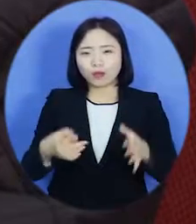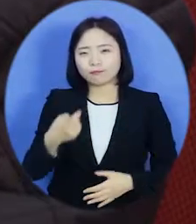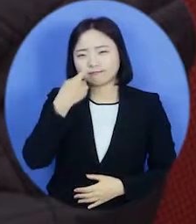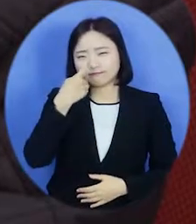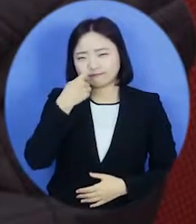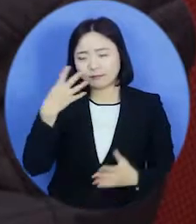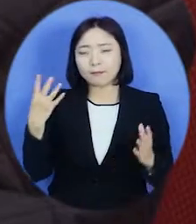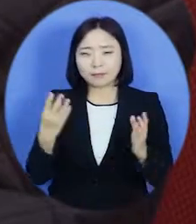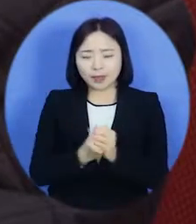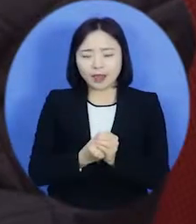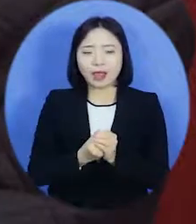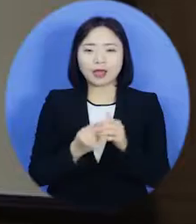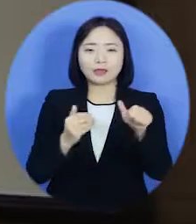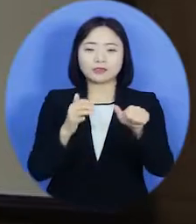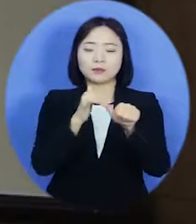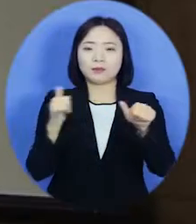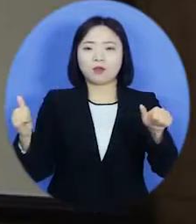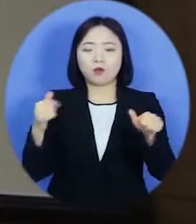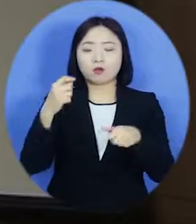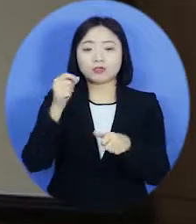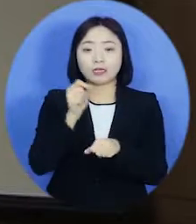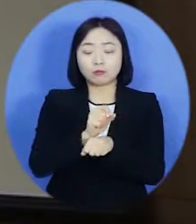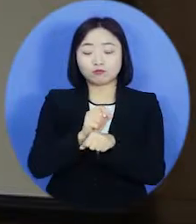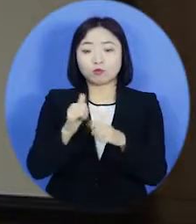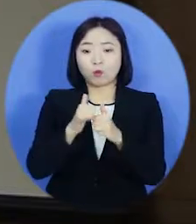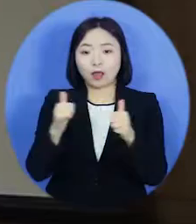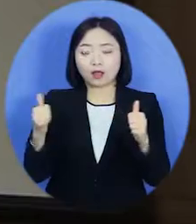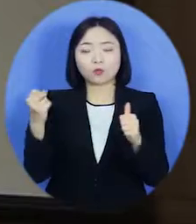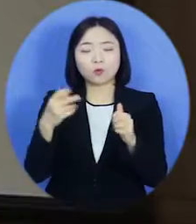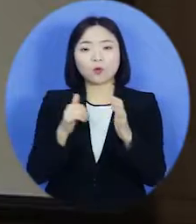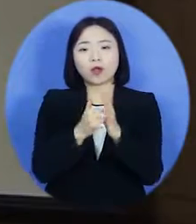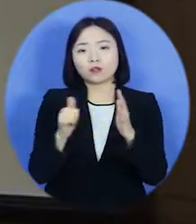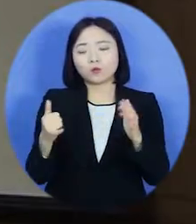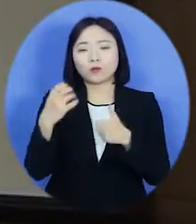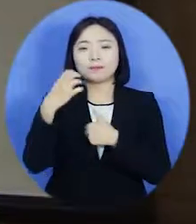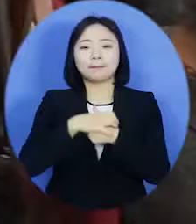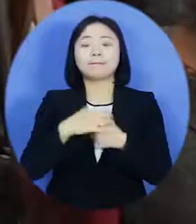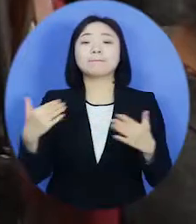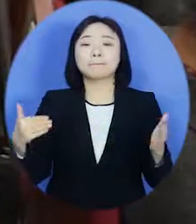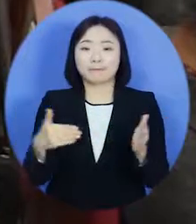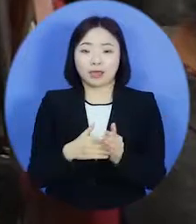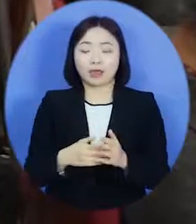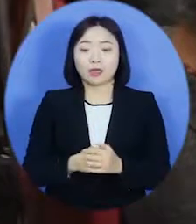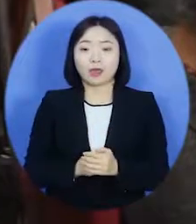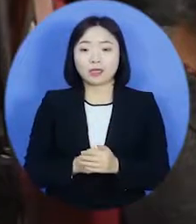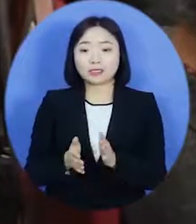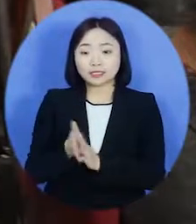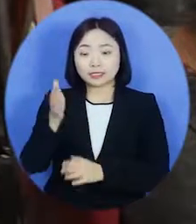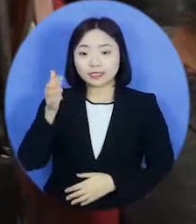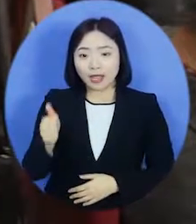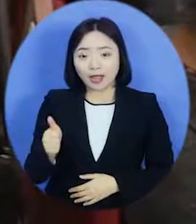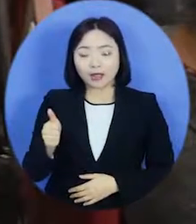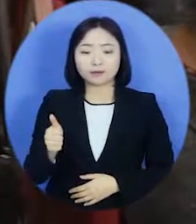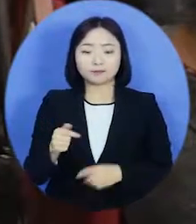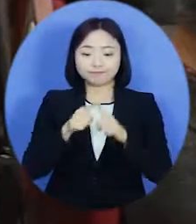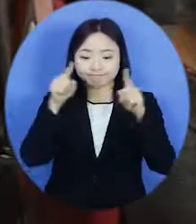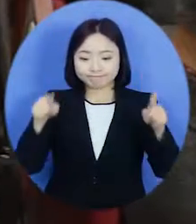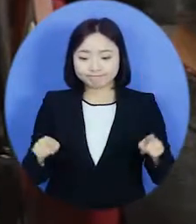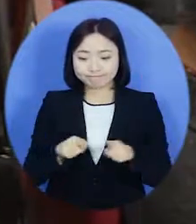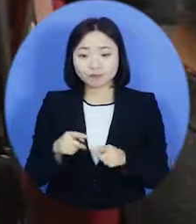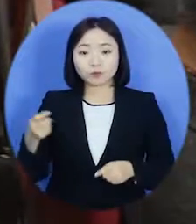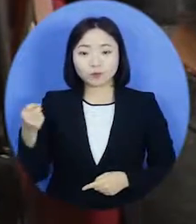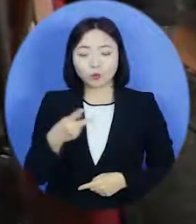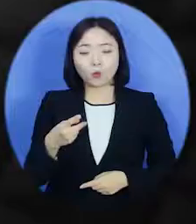안전교육이 열렸는데요. 연 2회에 걸쳐 임대농업인을 대상으로 열리는 이 교육은 농업인의 생명과 재산 보호를